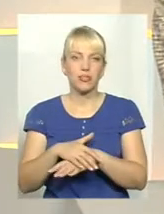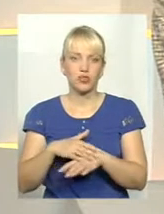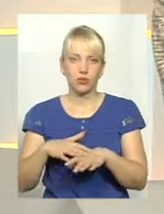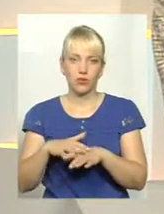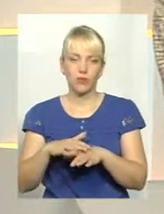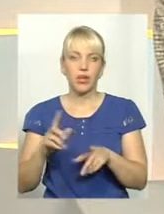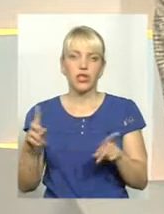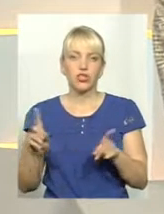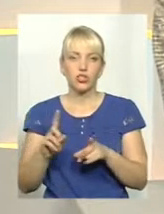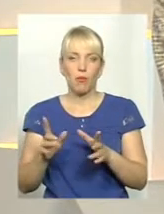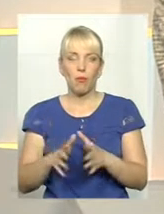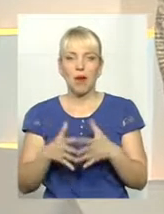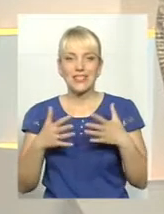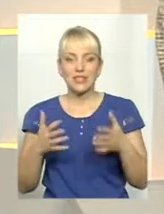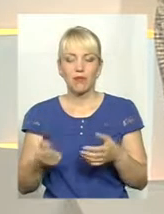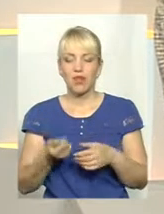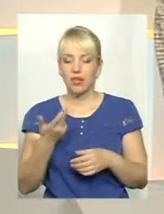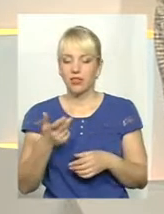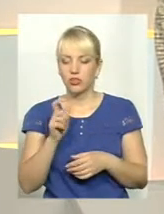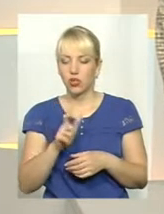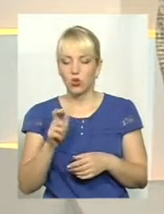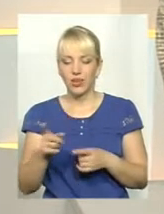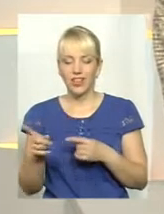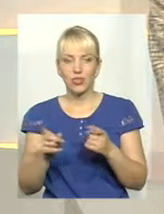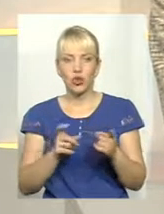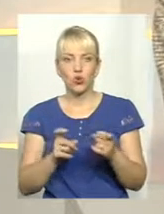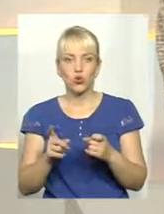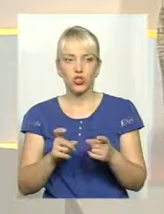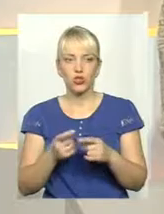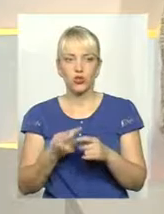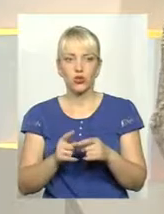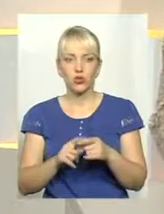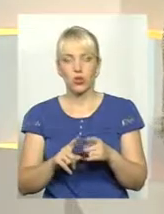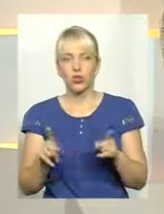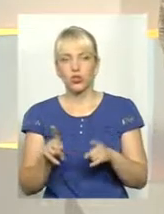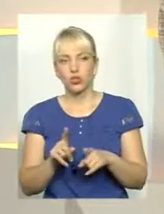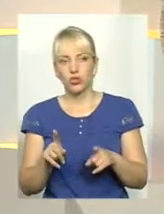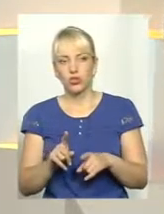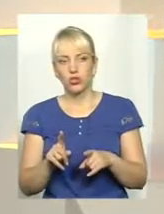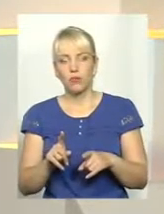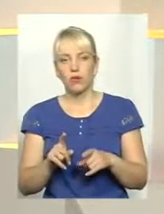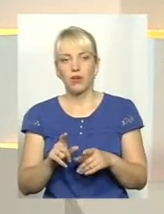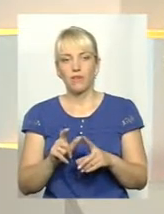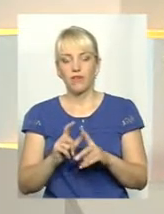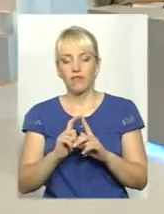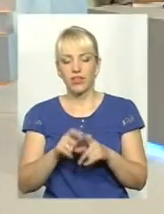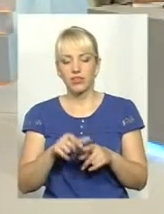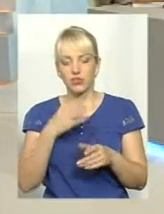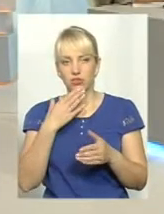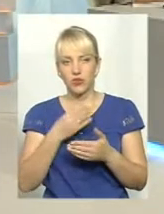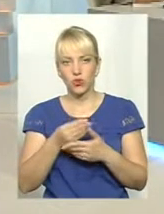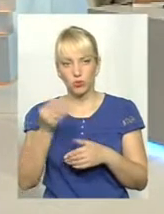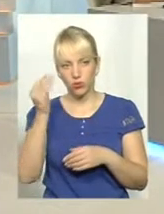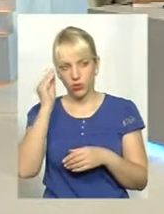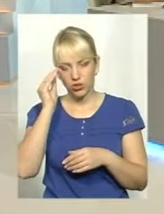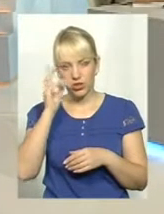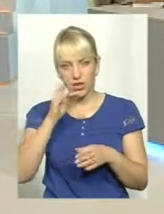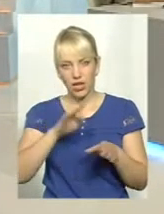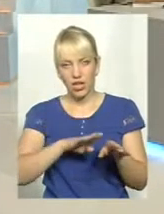інтернету. Як можна зробити цей процес більш